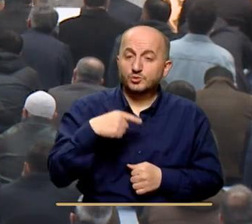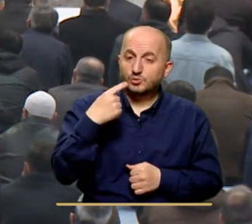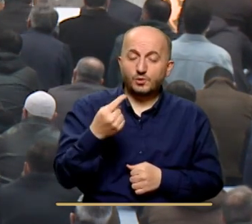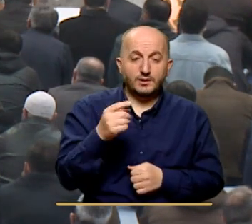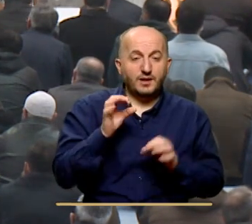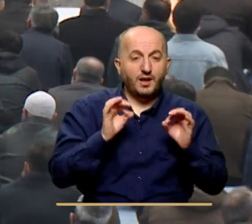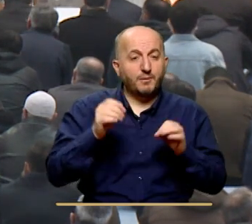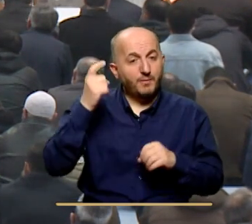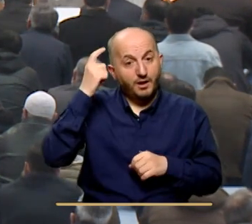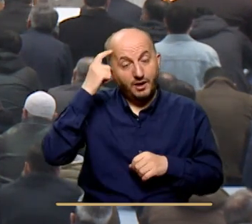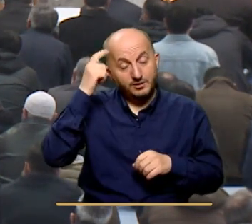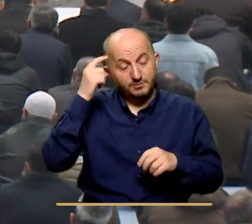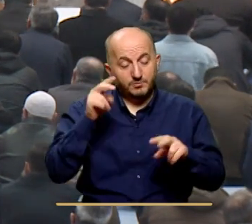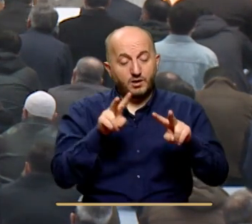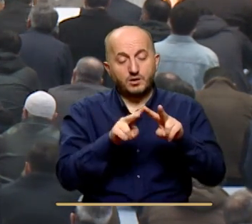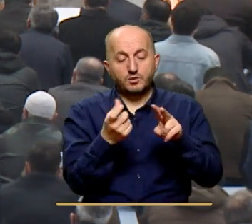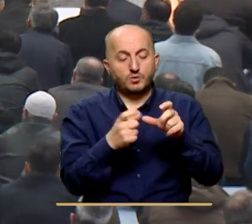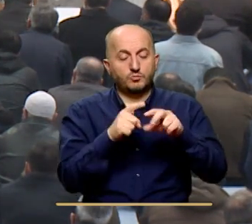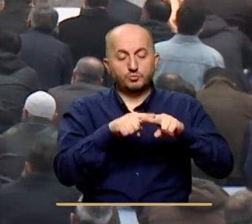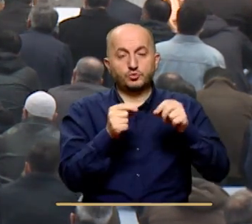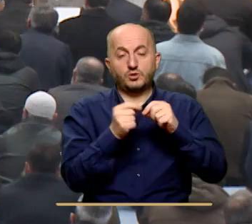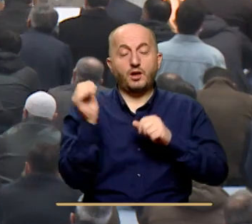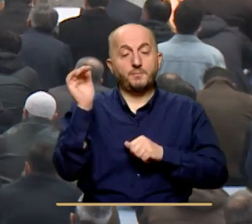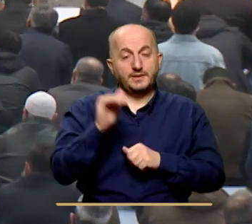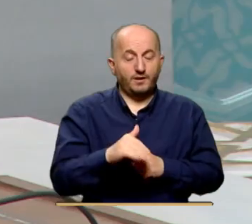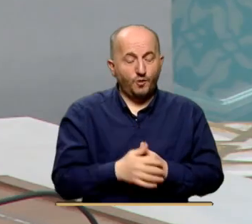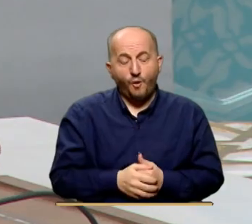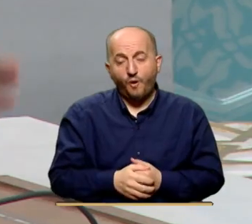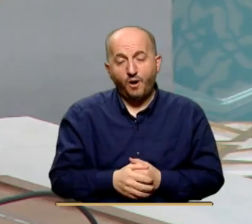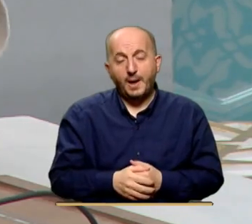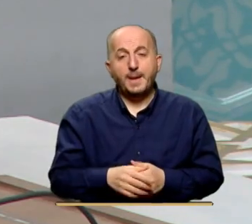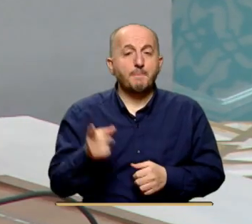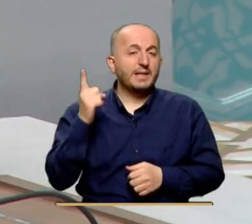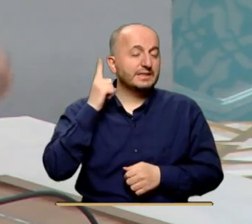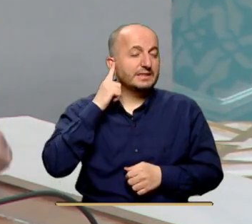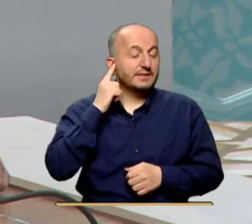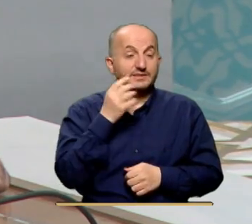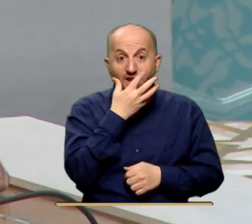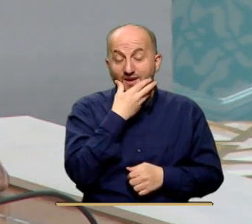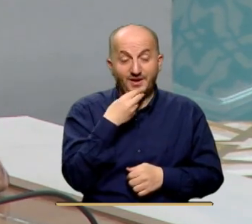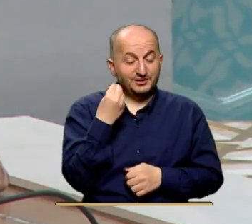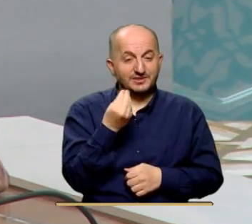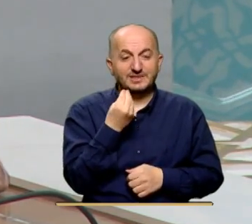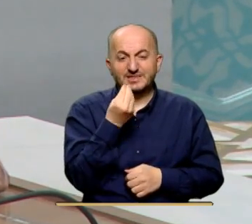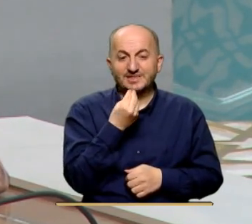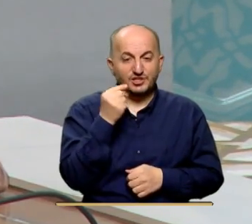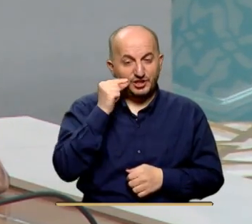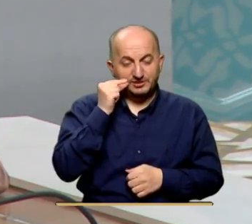hep aklıma Mus'ab bin Umeyr radıyallahu anh gelir. Medine'nin yakışıklı delikanlısı.